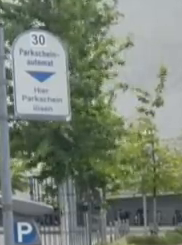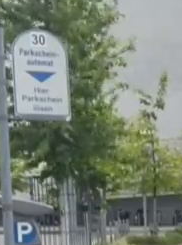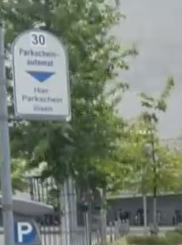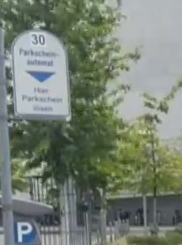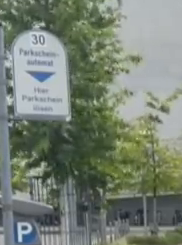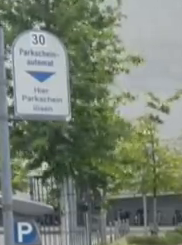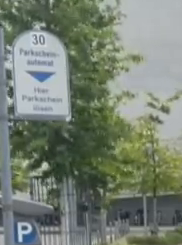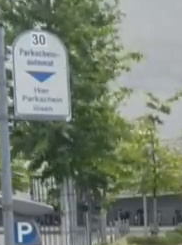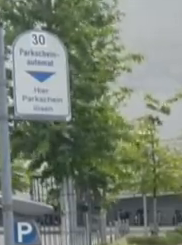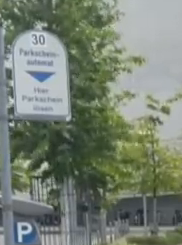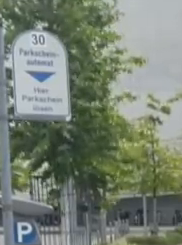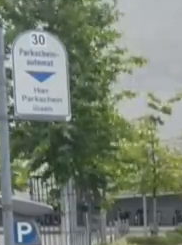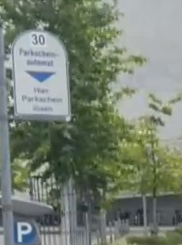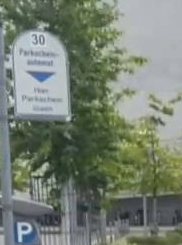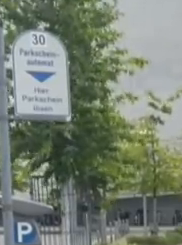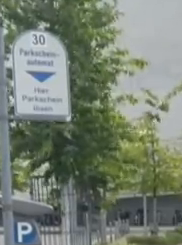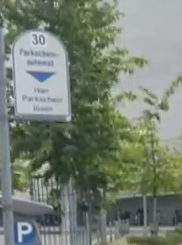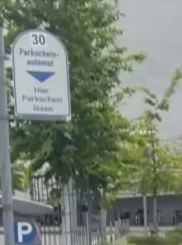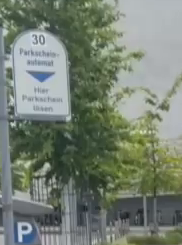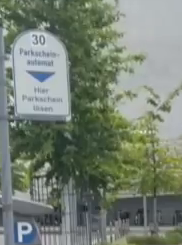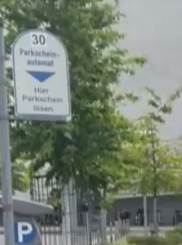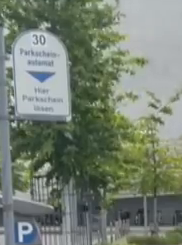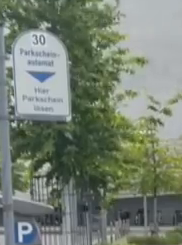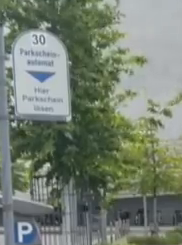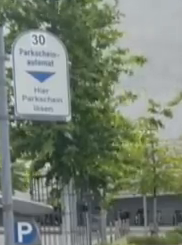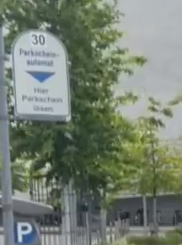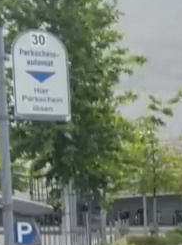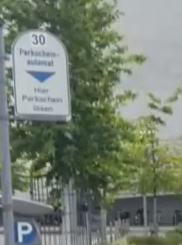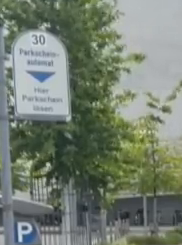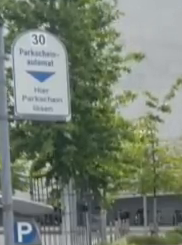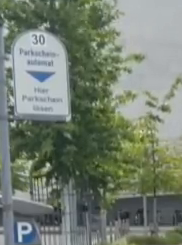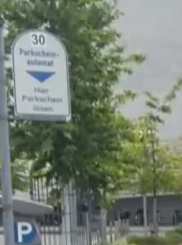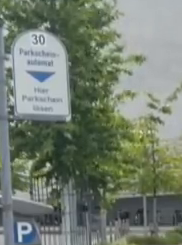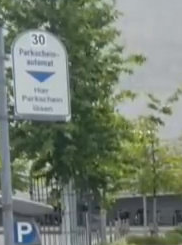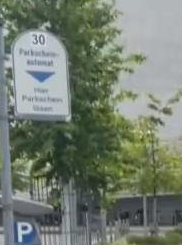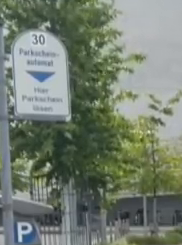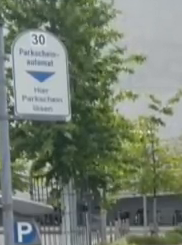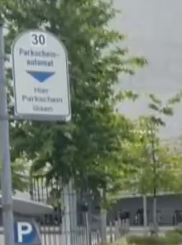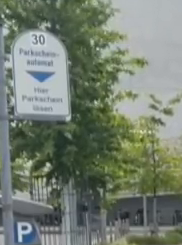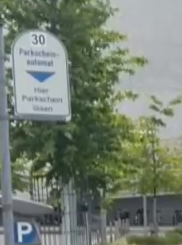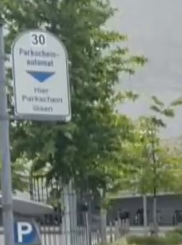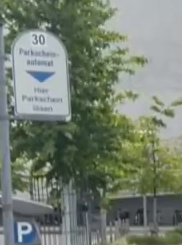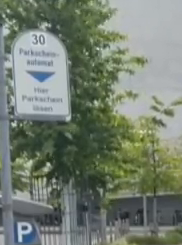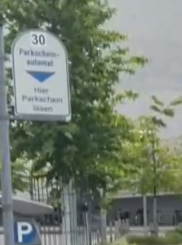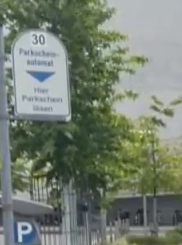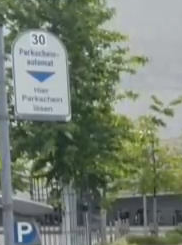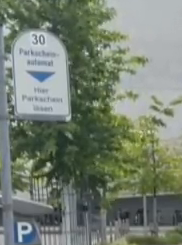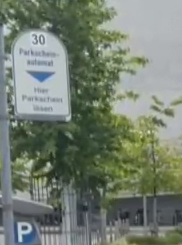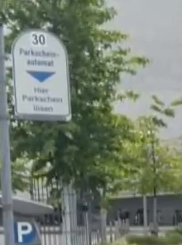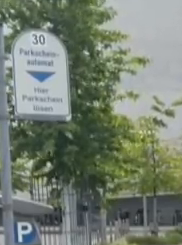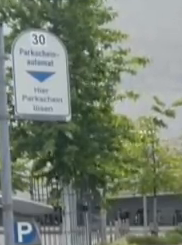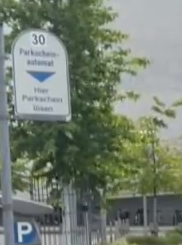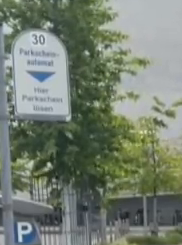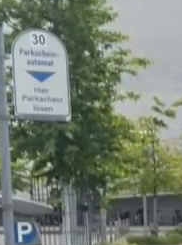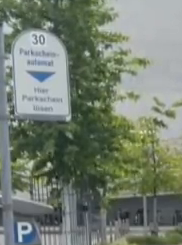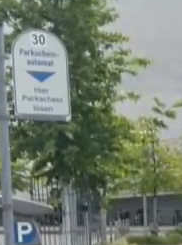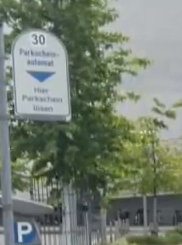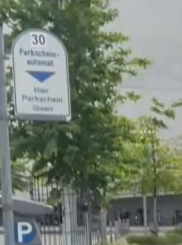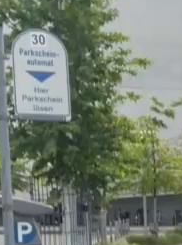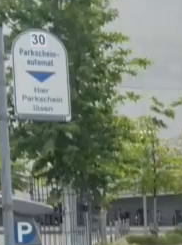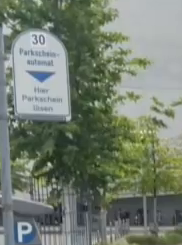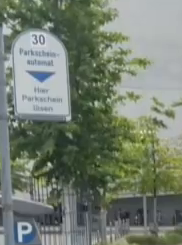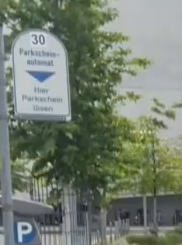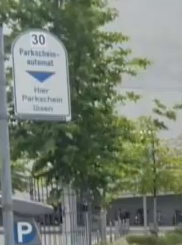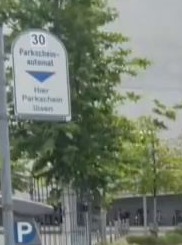schreiben mit der Überschrift Jung und lukrativ. Jung und naiv ist ja das Motto von Thilo